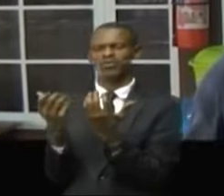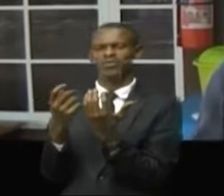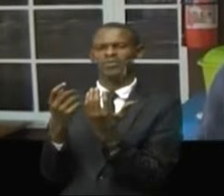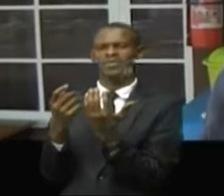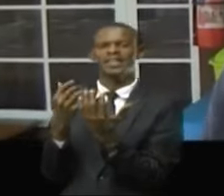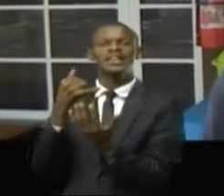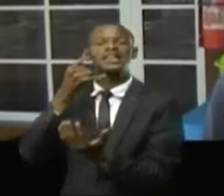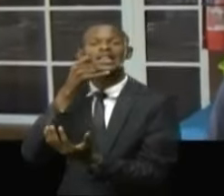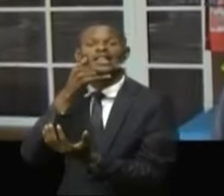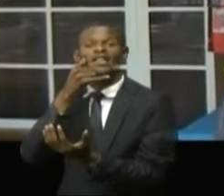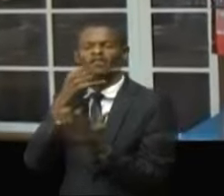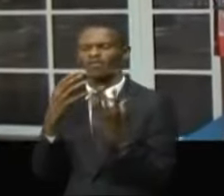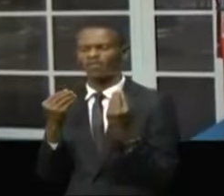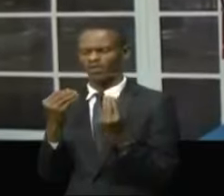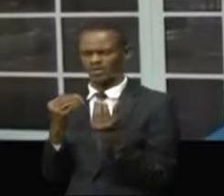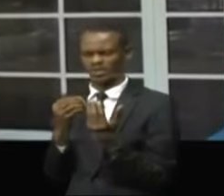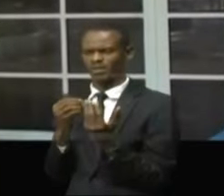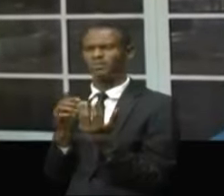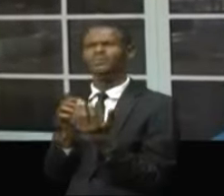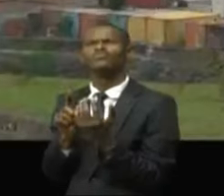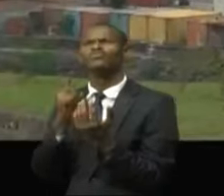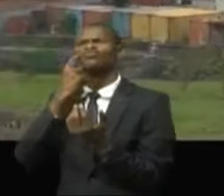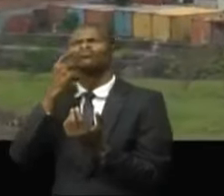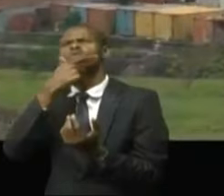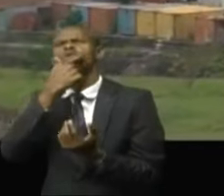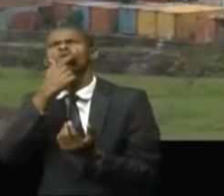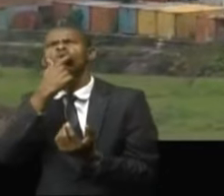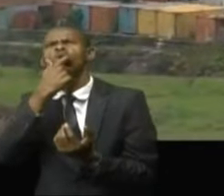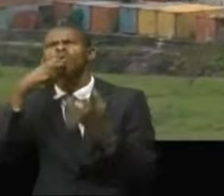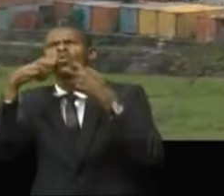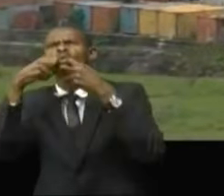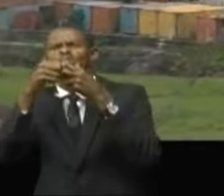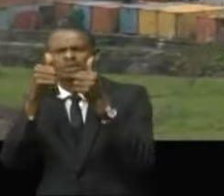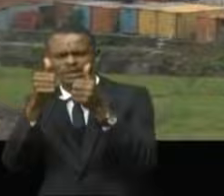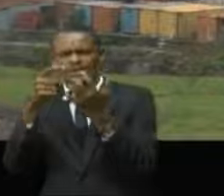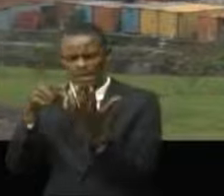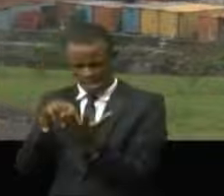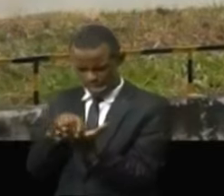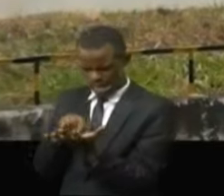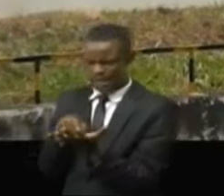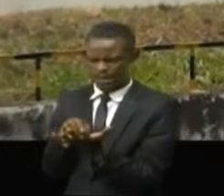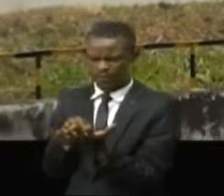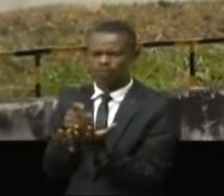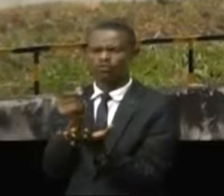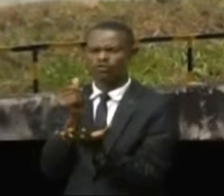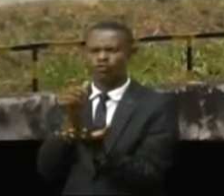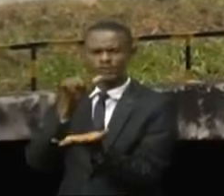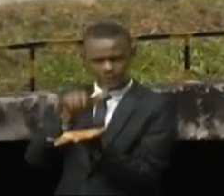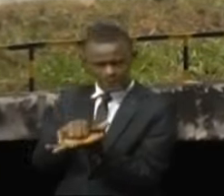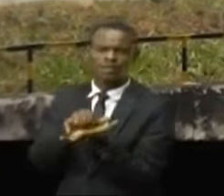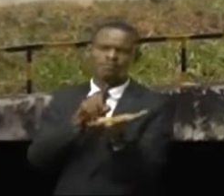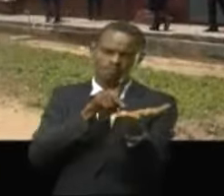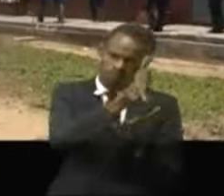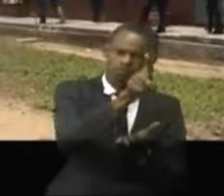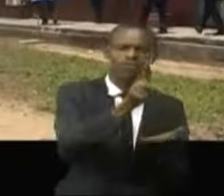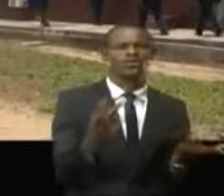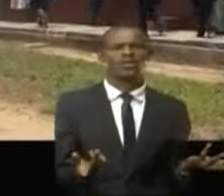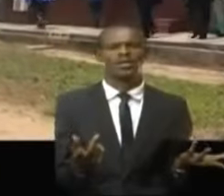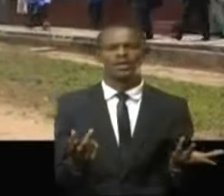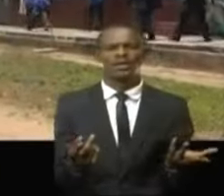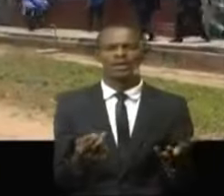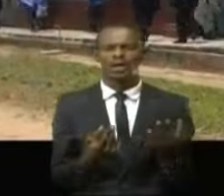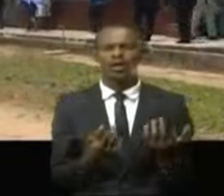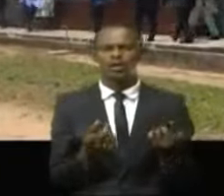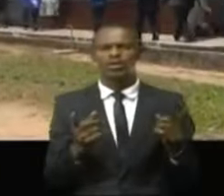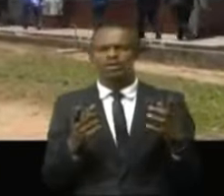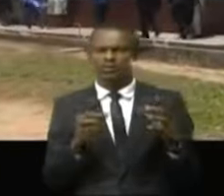factures et de la gestion même de leur consommation. À la centrale hydroélectrique de Sanga, la visite a débuté au barrage